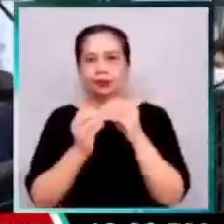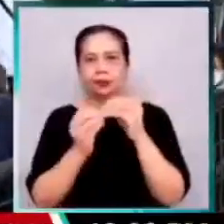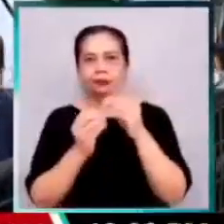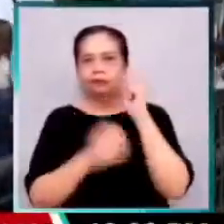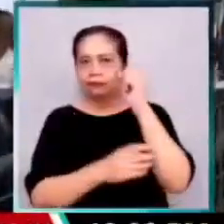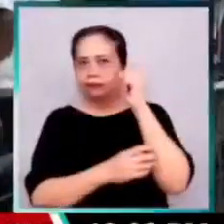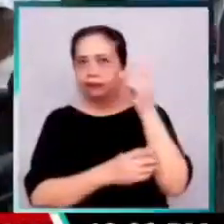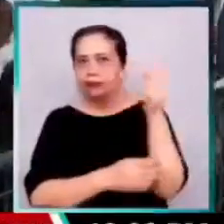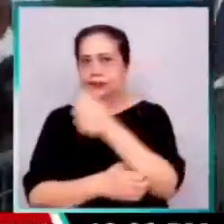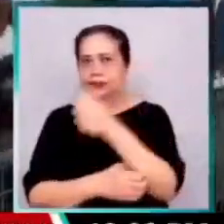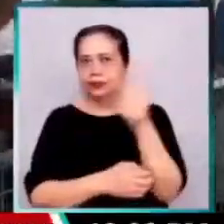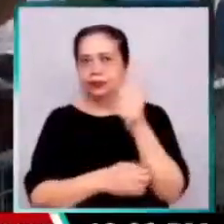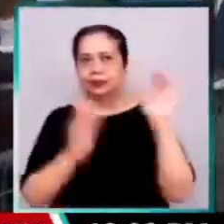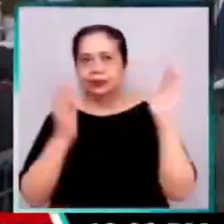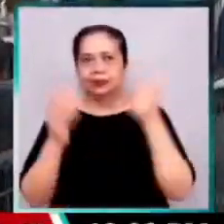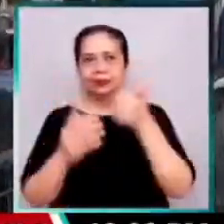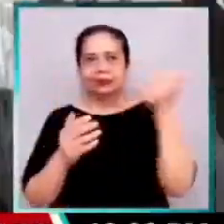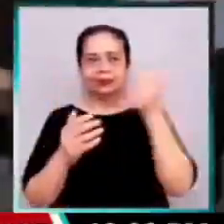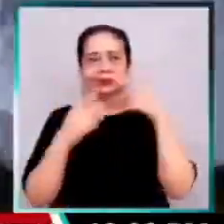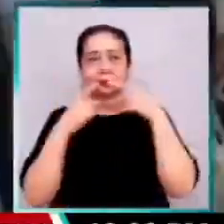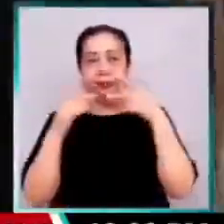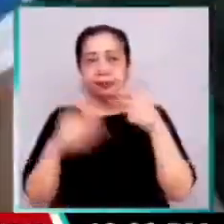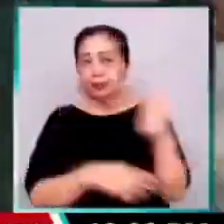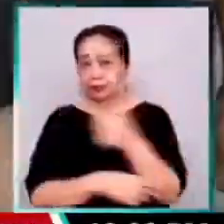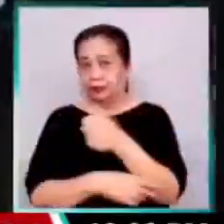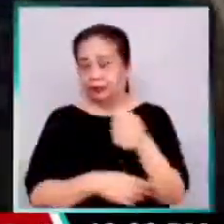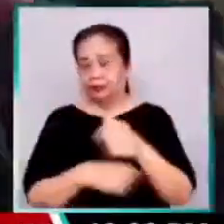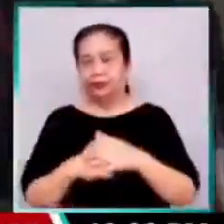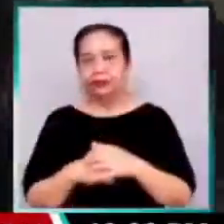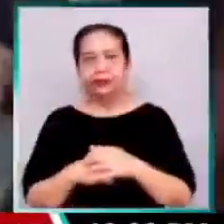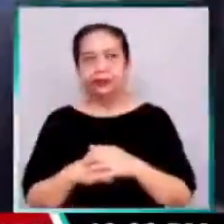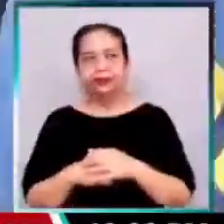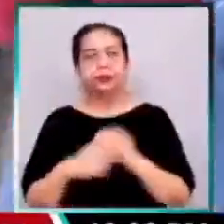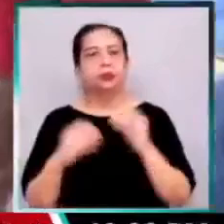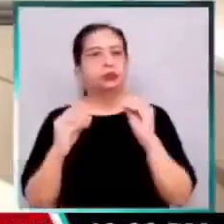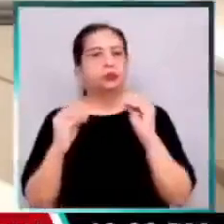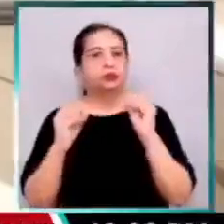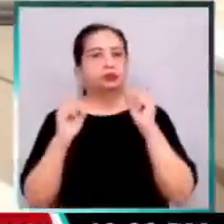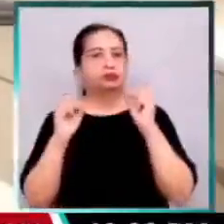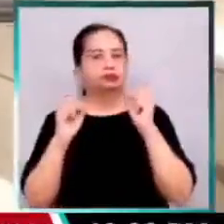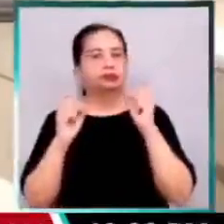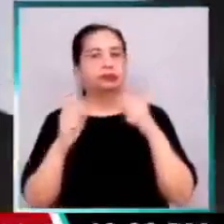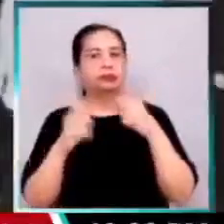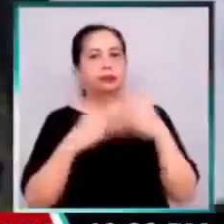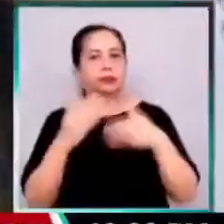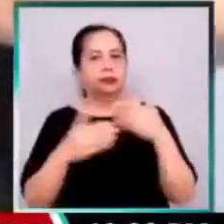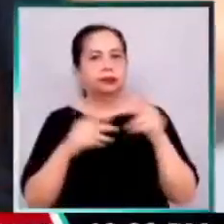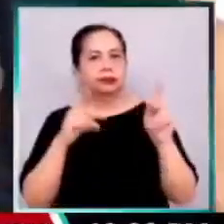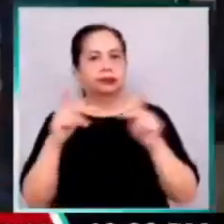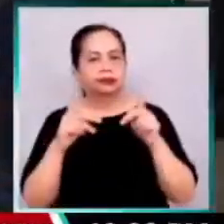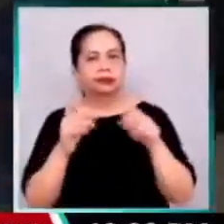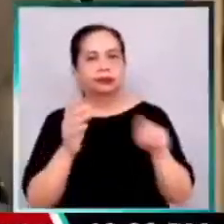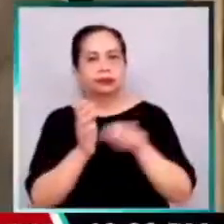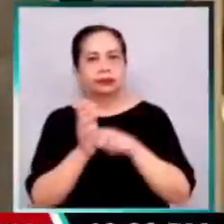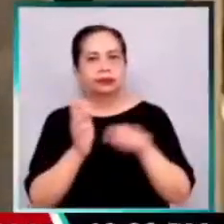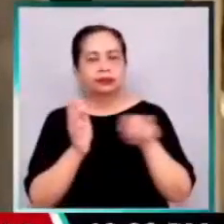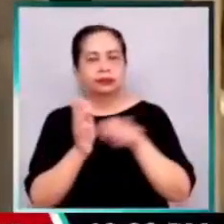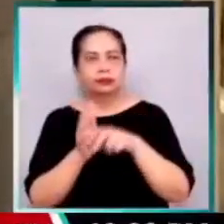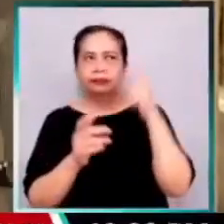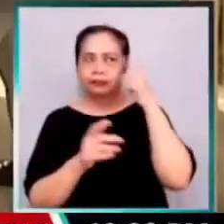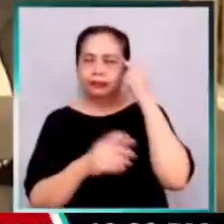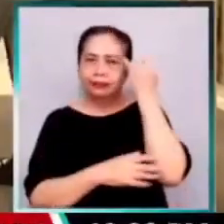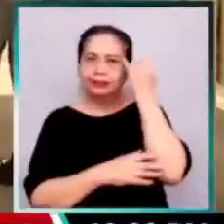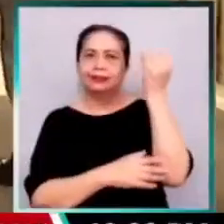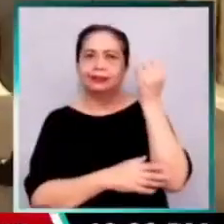kumpara sa ibang pampublikong transportasyon. At para lalo pang mapabilis ang galaw ng mga tao sa mga istasyon, naisip ng pamunuan ng MRT